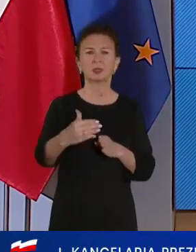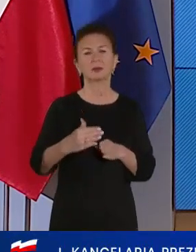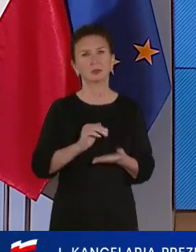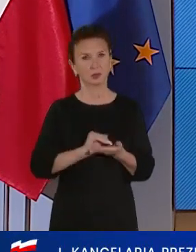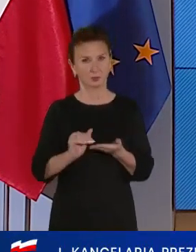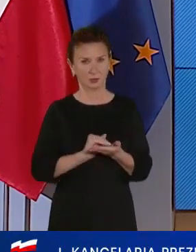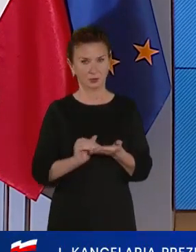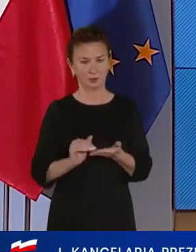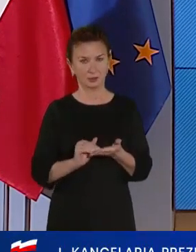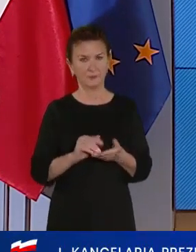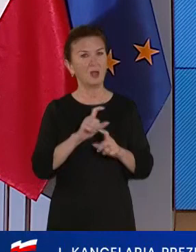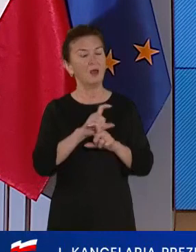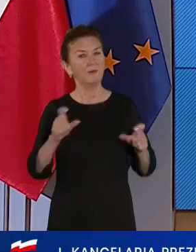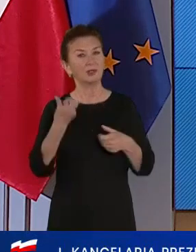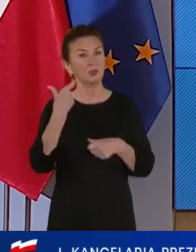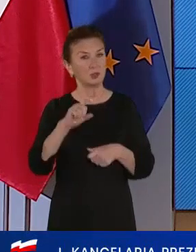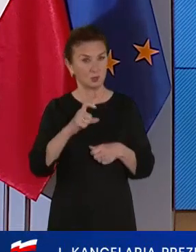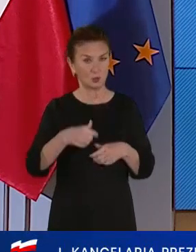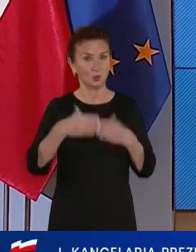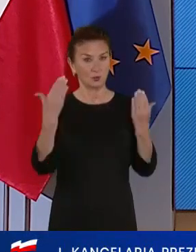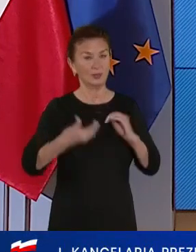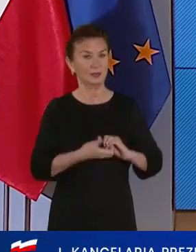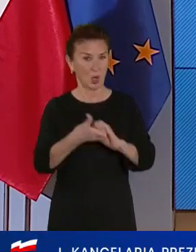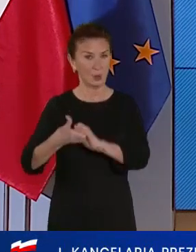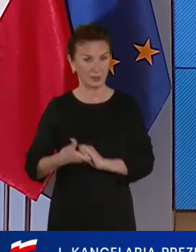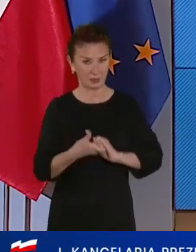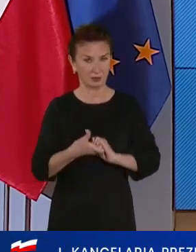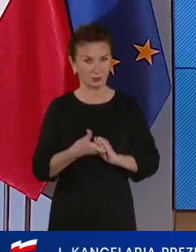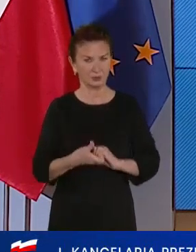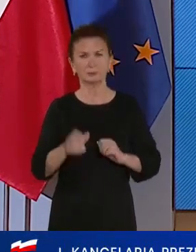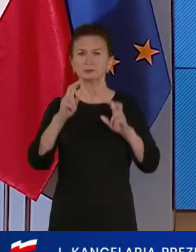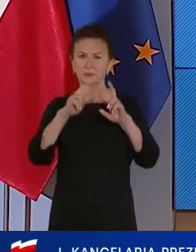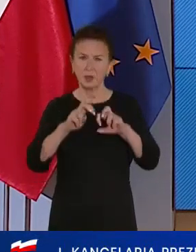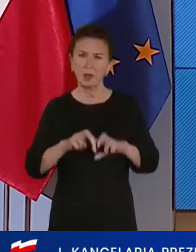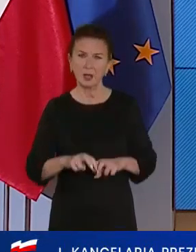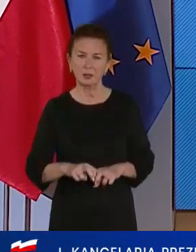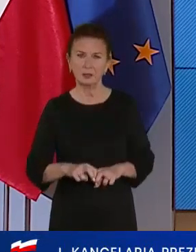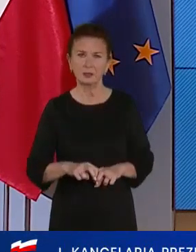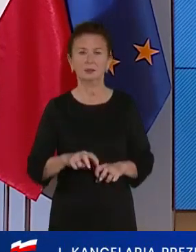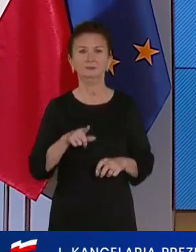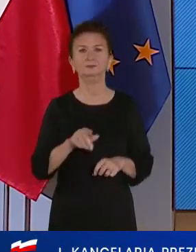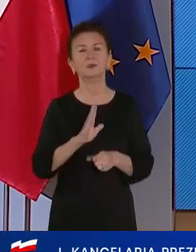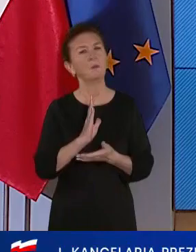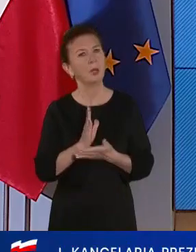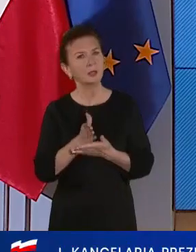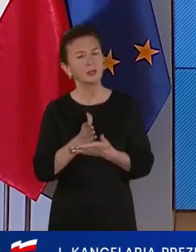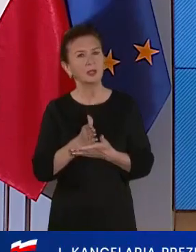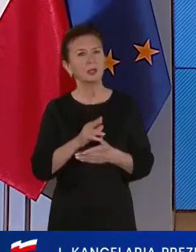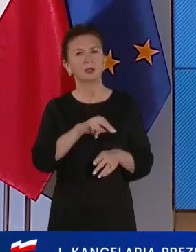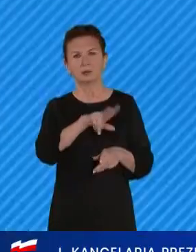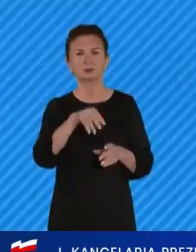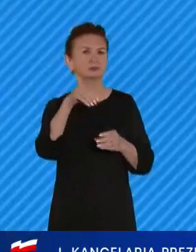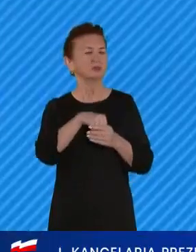W ramach tych 100 dni Solidarności dokonujemy analizy takiej która ma objąć zarówno nasze